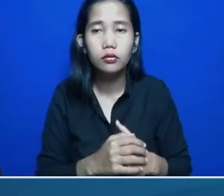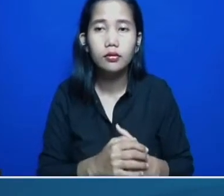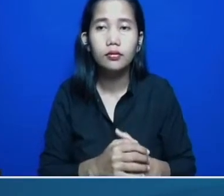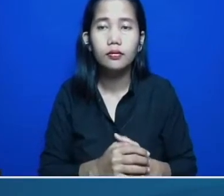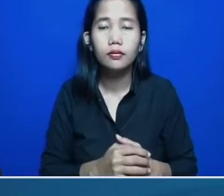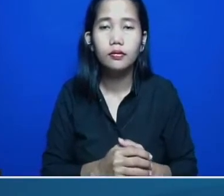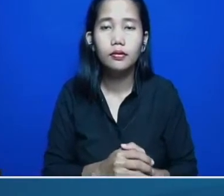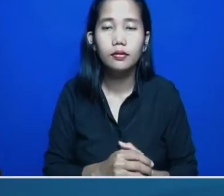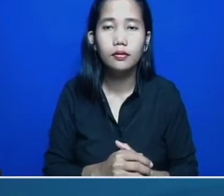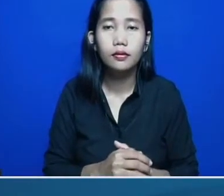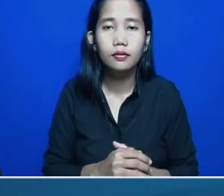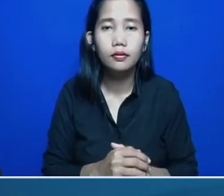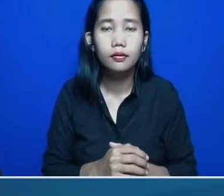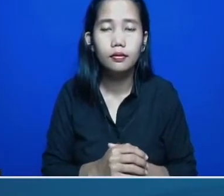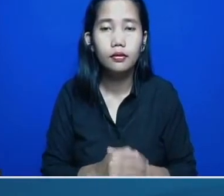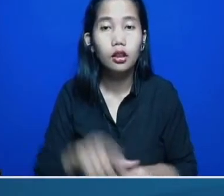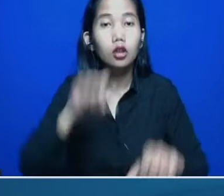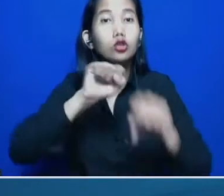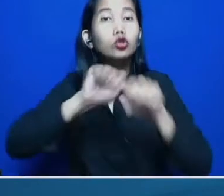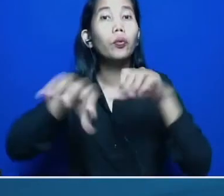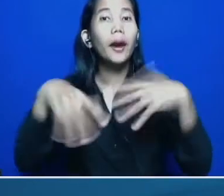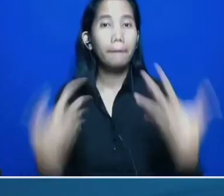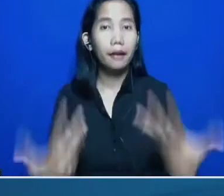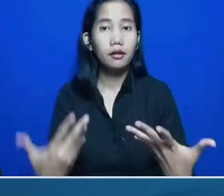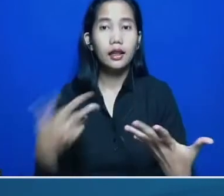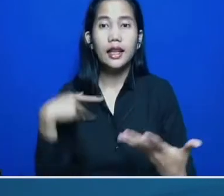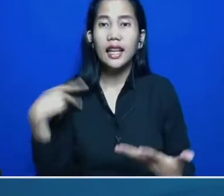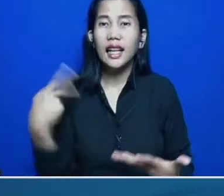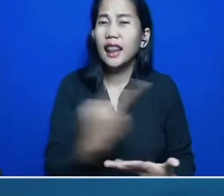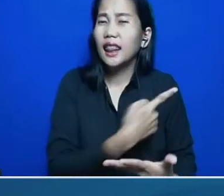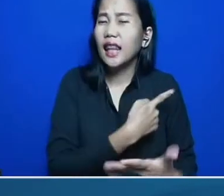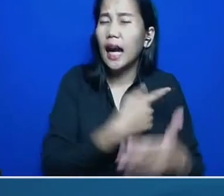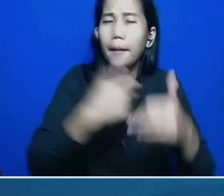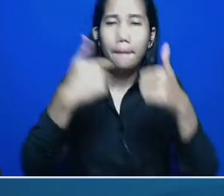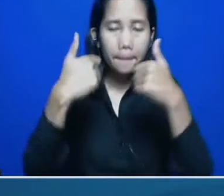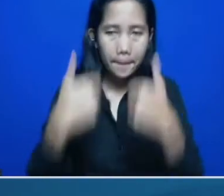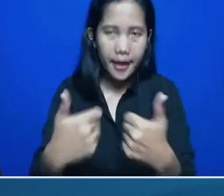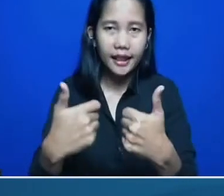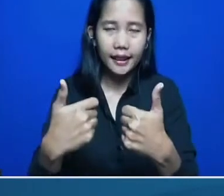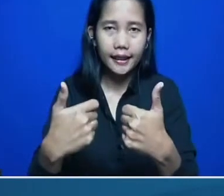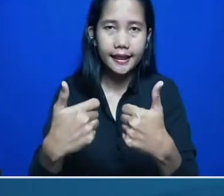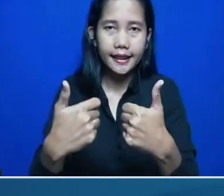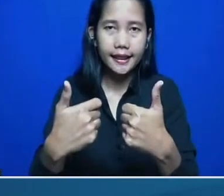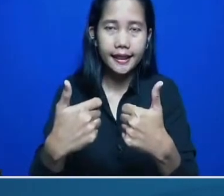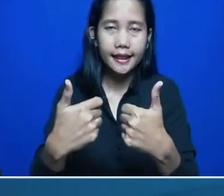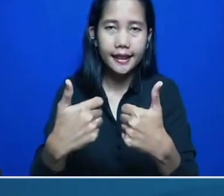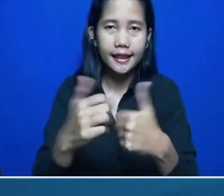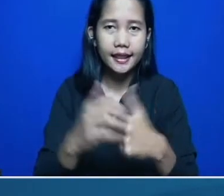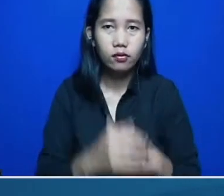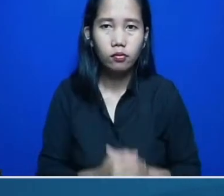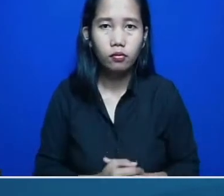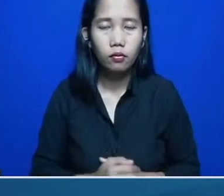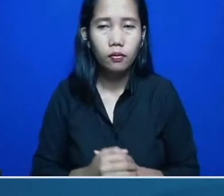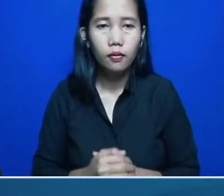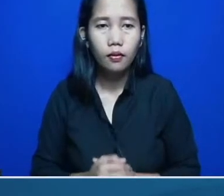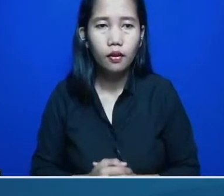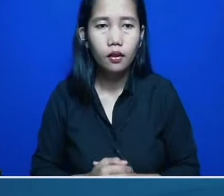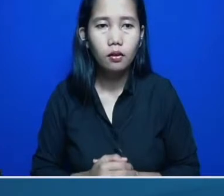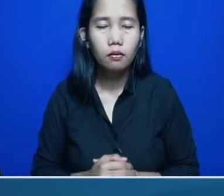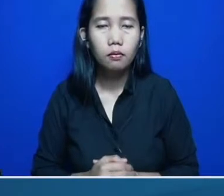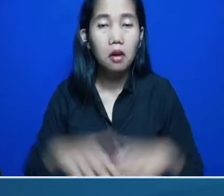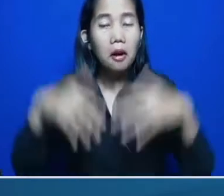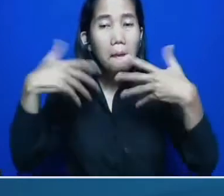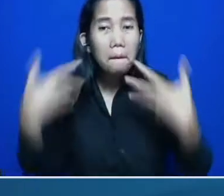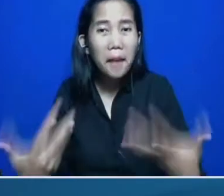supaya kita baik-baik dan sehat-sehat kita kadang-kadang tidak